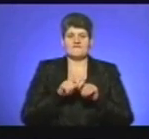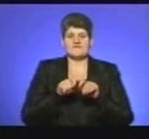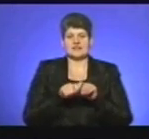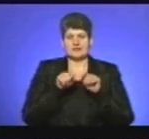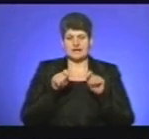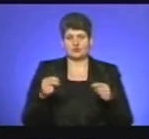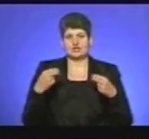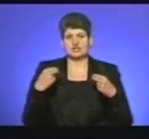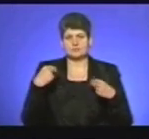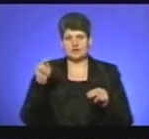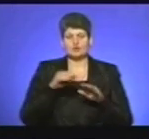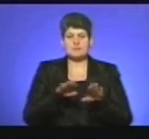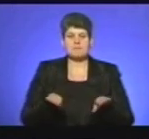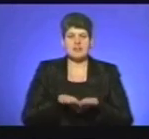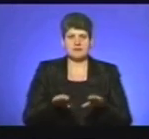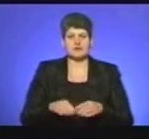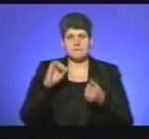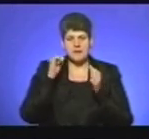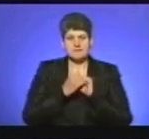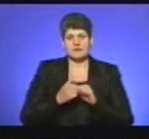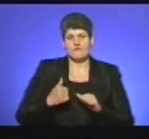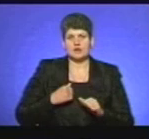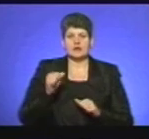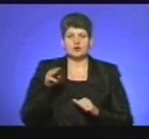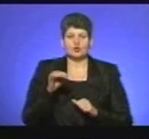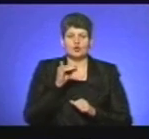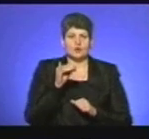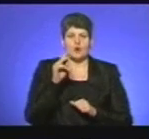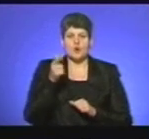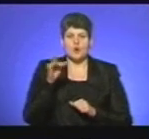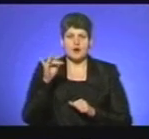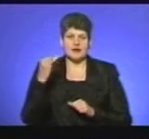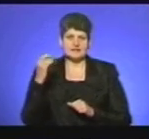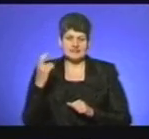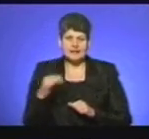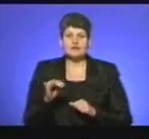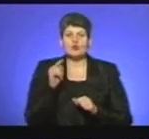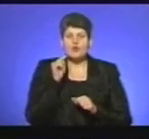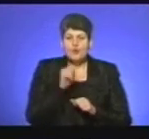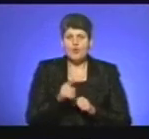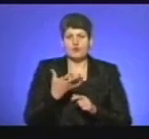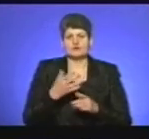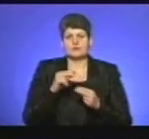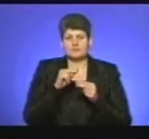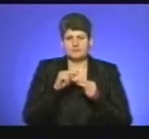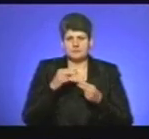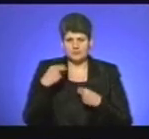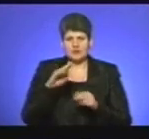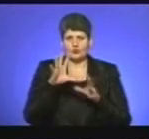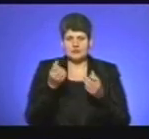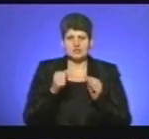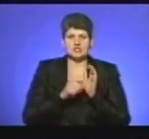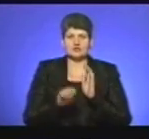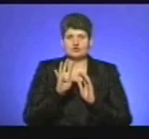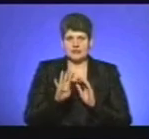з плавання пам'яті воїна АТО Юрія Горайського. Усього в чемпіонаті золоті нагороди отримали 64 плавці.